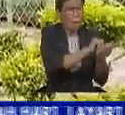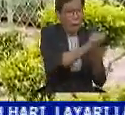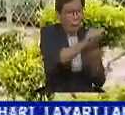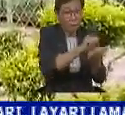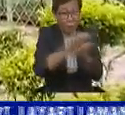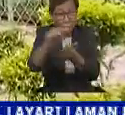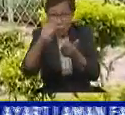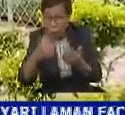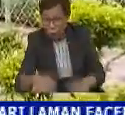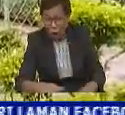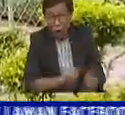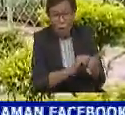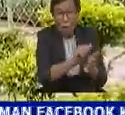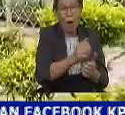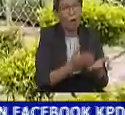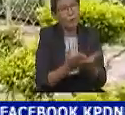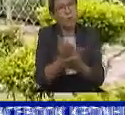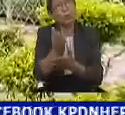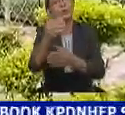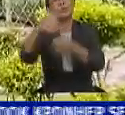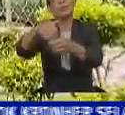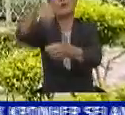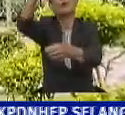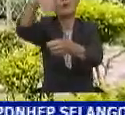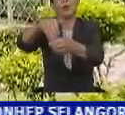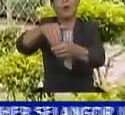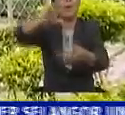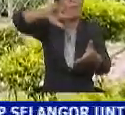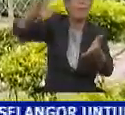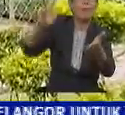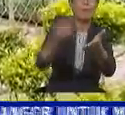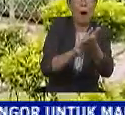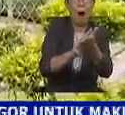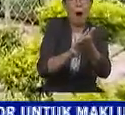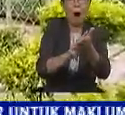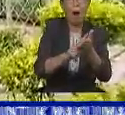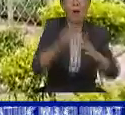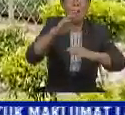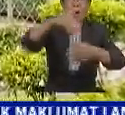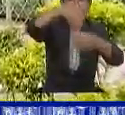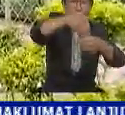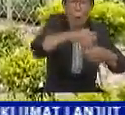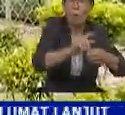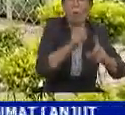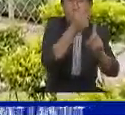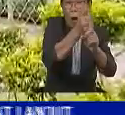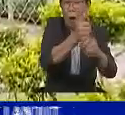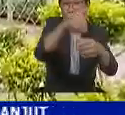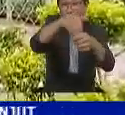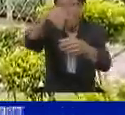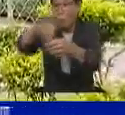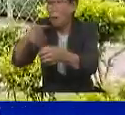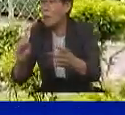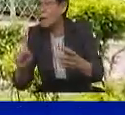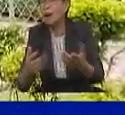akan dibenarkan truk Scroll seterusnya yaitu mengesahkan saluran masing-masing sebelum menunggu giliran